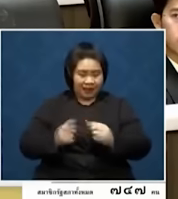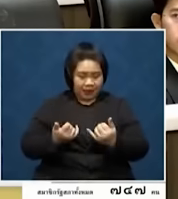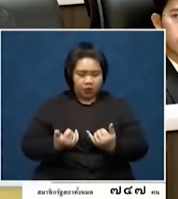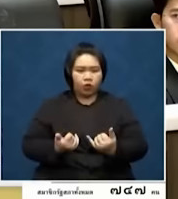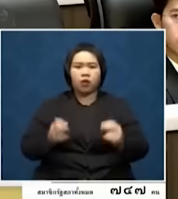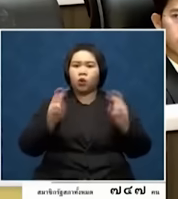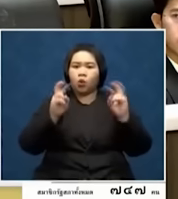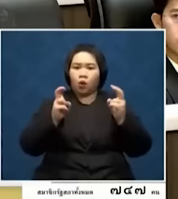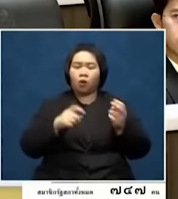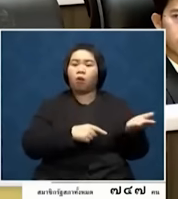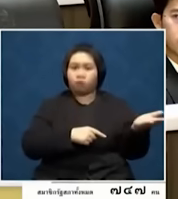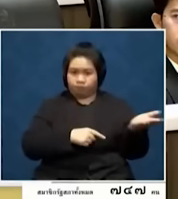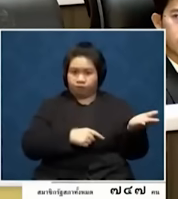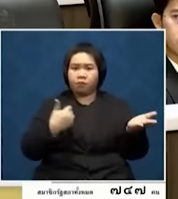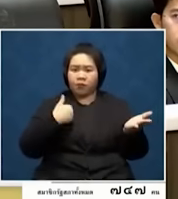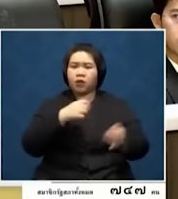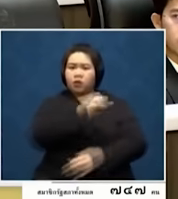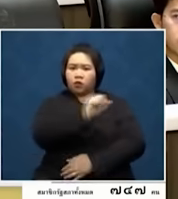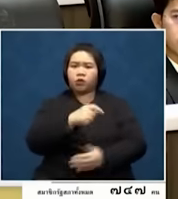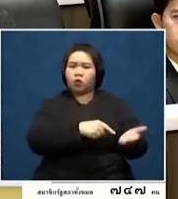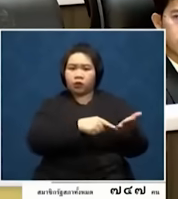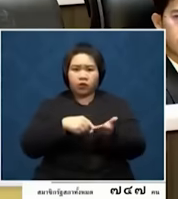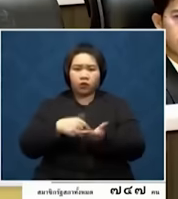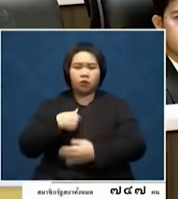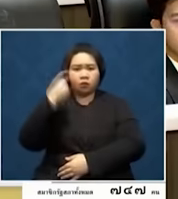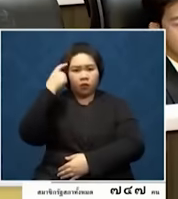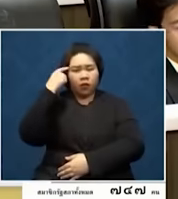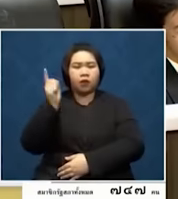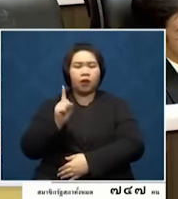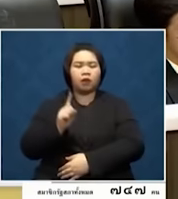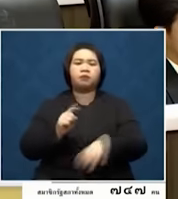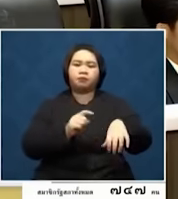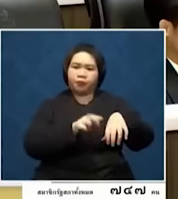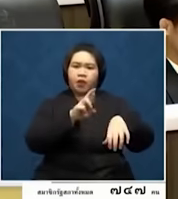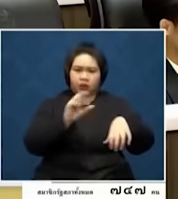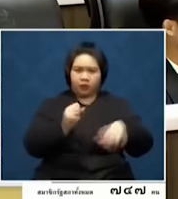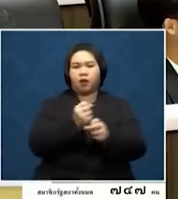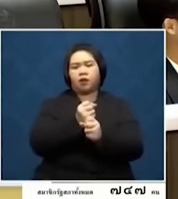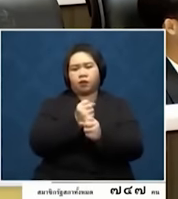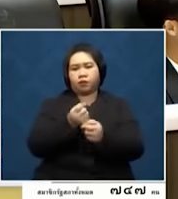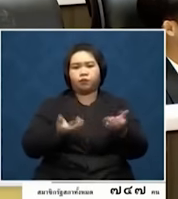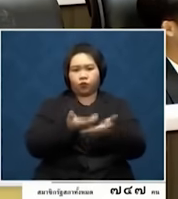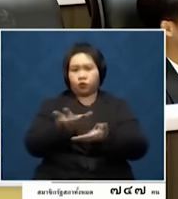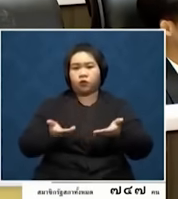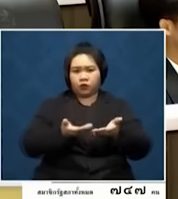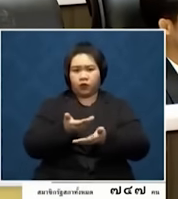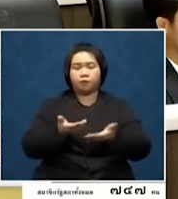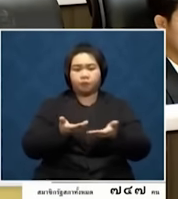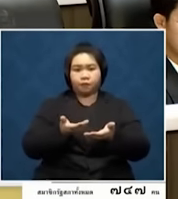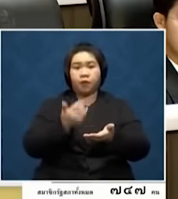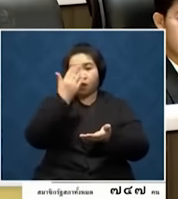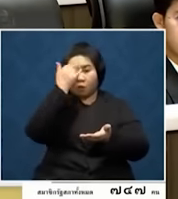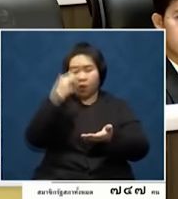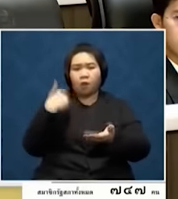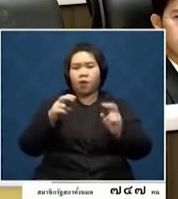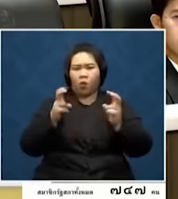ติซึ่งได้เสนอมาโดยเพื่อนสมาชิกผมเห็นว่ารัฐสภาของเราควรจะเดินหน้าเพื่อที่จะวินิจฉัยในสิ่งที่ได้มียติ